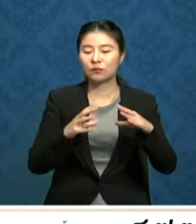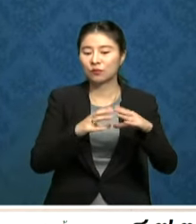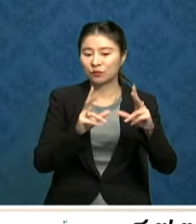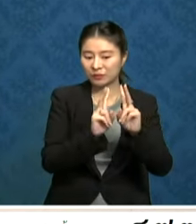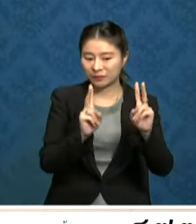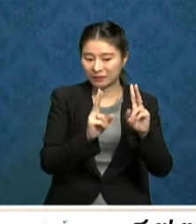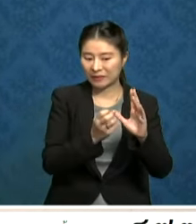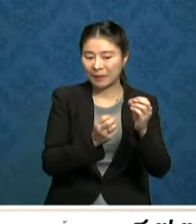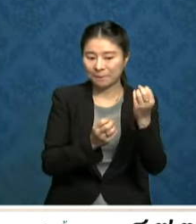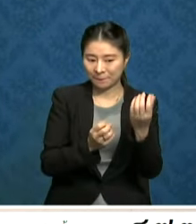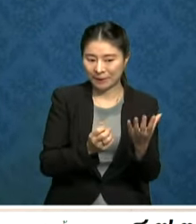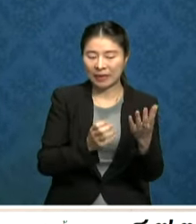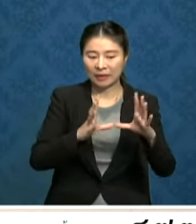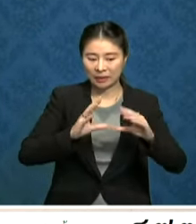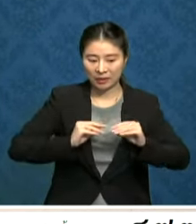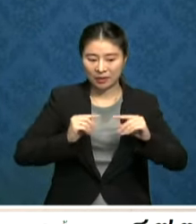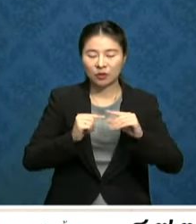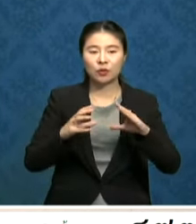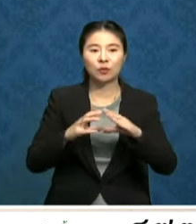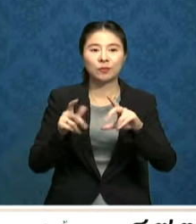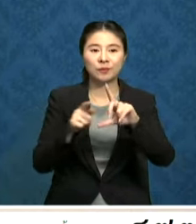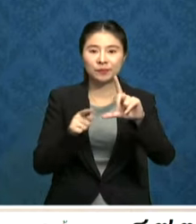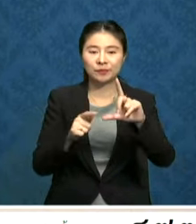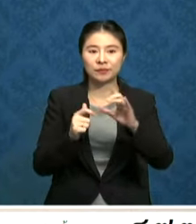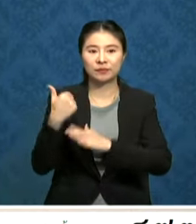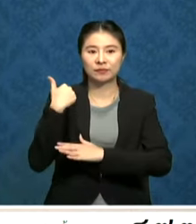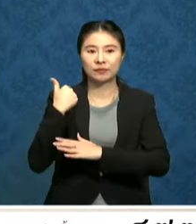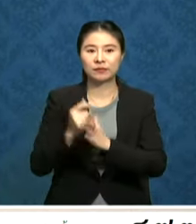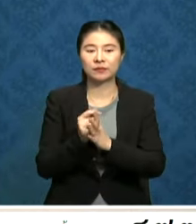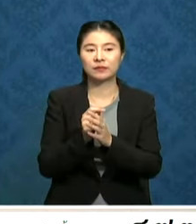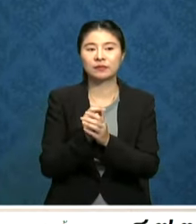นอของพรรคก้าวไกลนะครับก็จะมีอยู่3ข้อเสนอด้วยกัน